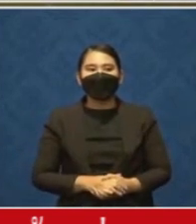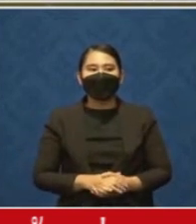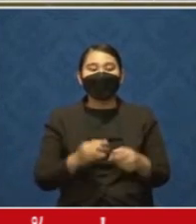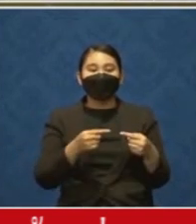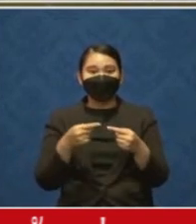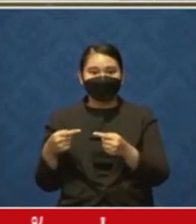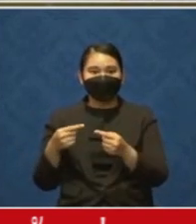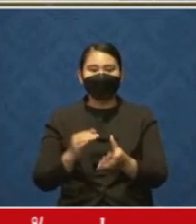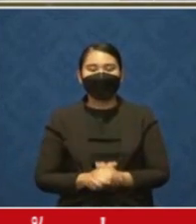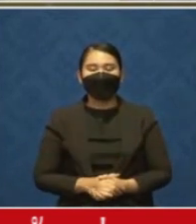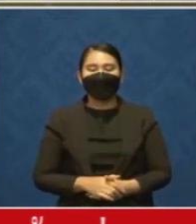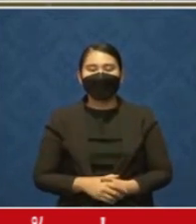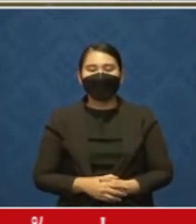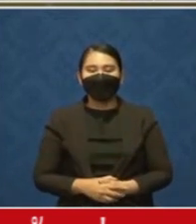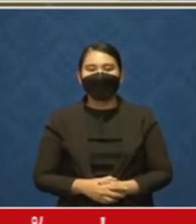ต่อครับ